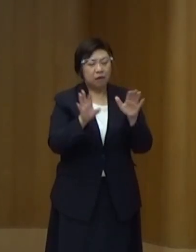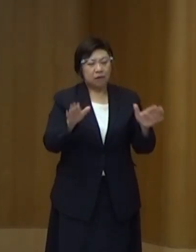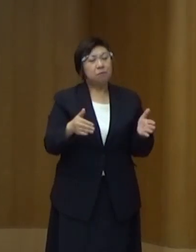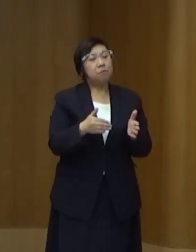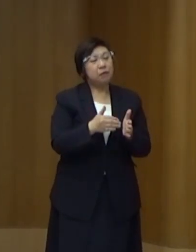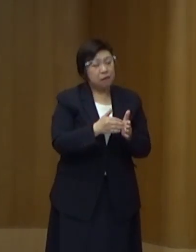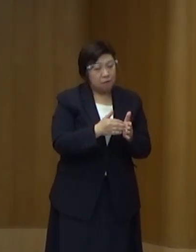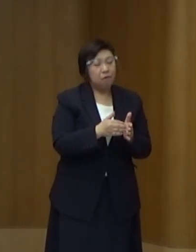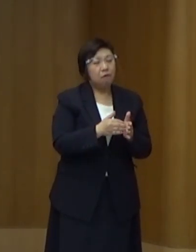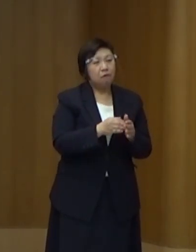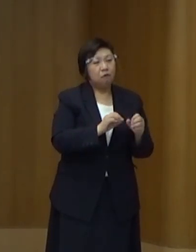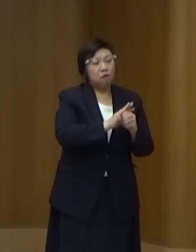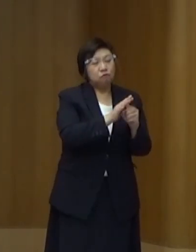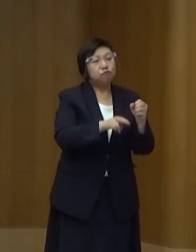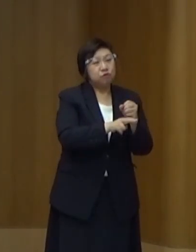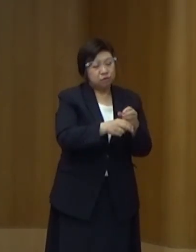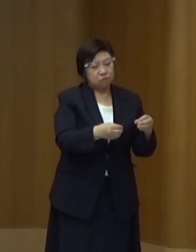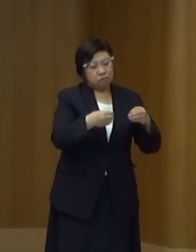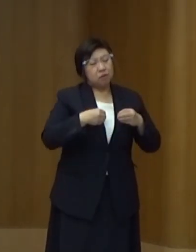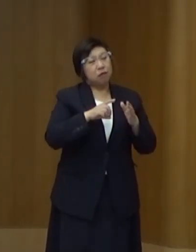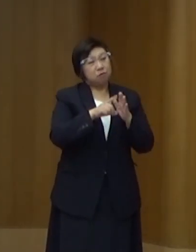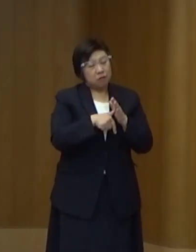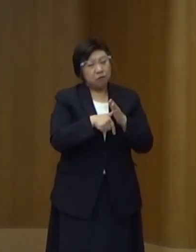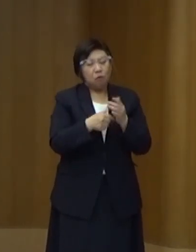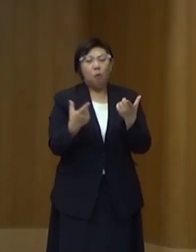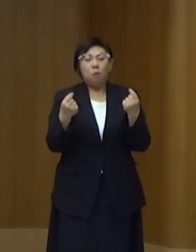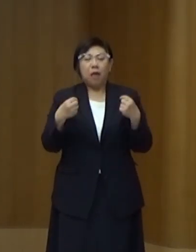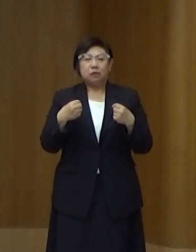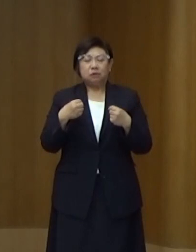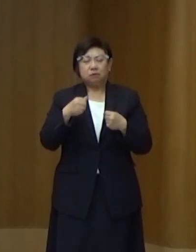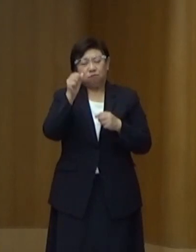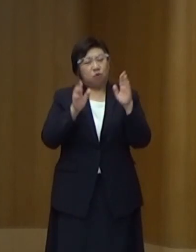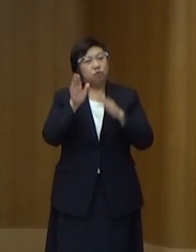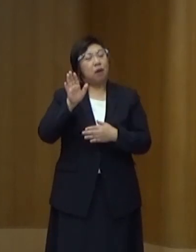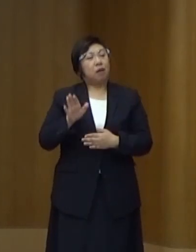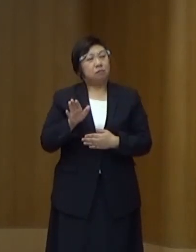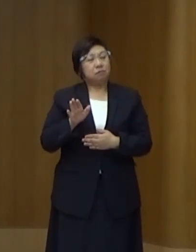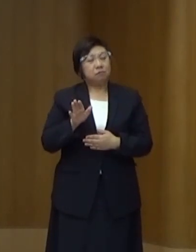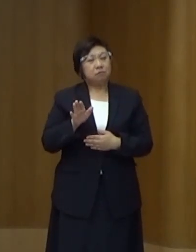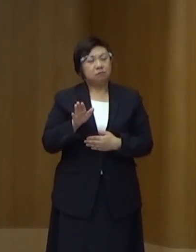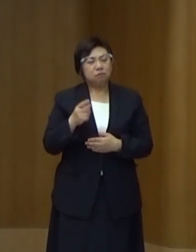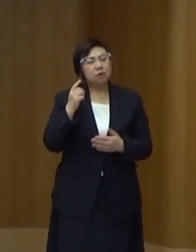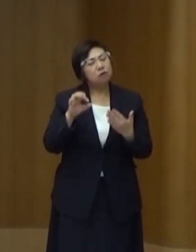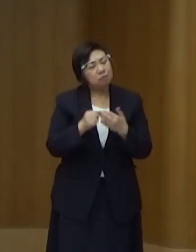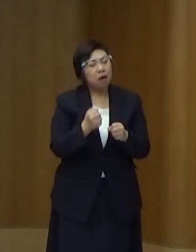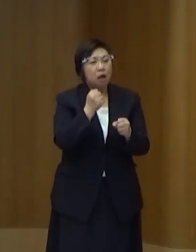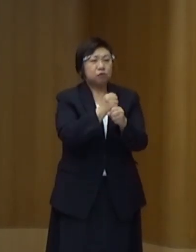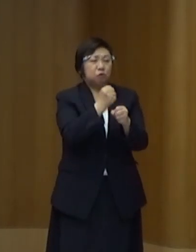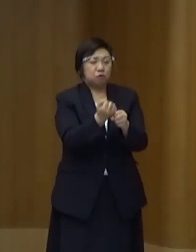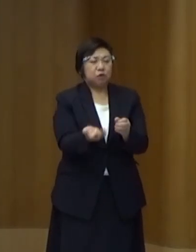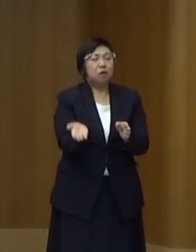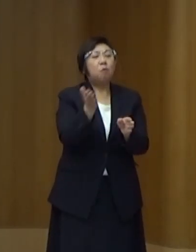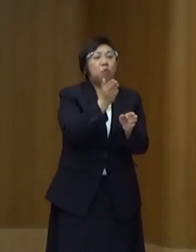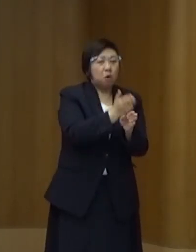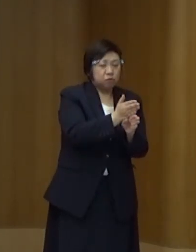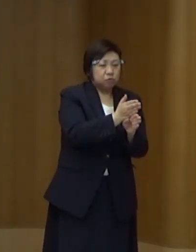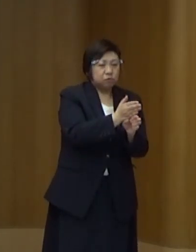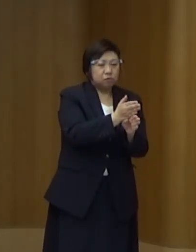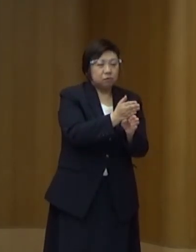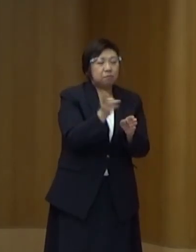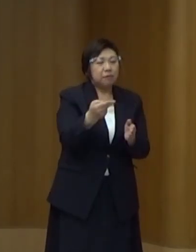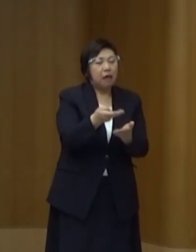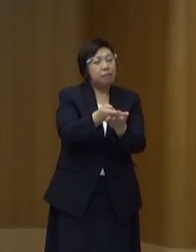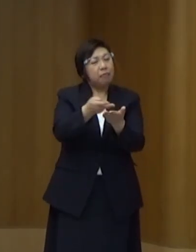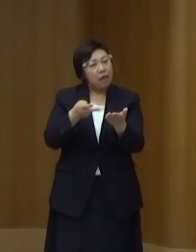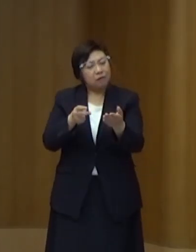そういった株と比較したときに同じような症状であってもですね、そういった意味では例えば仕事に復帰するとか対応されて活